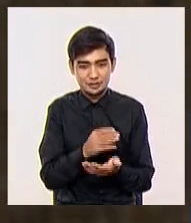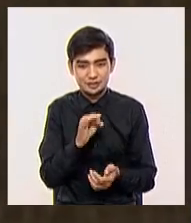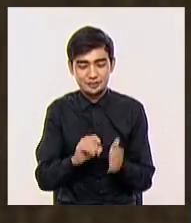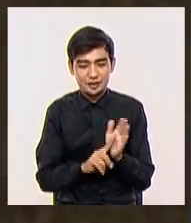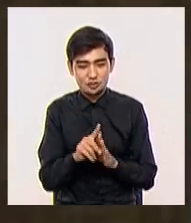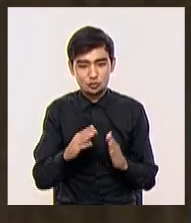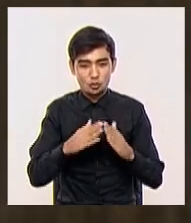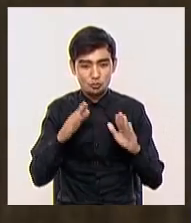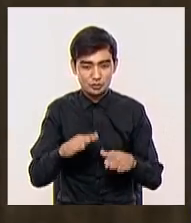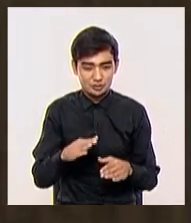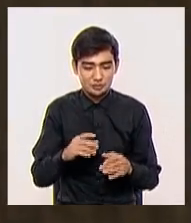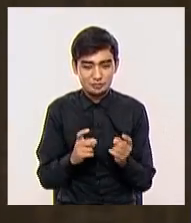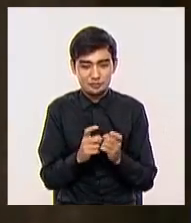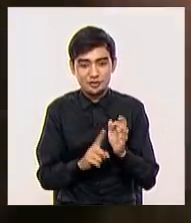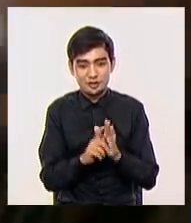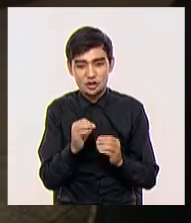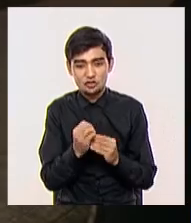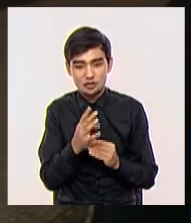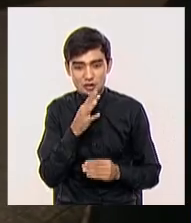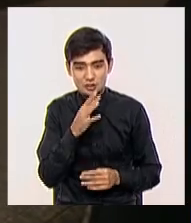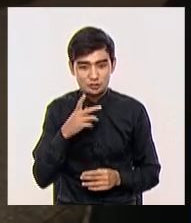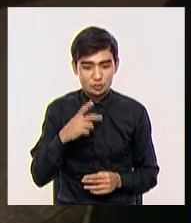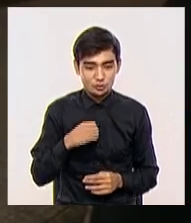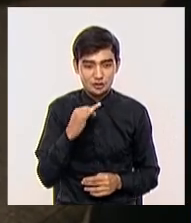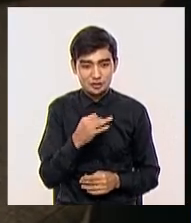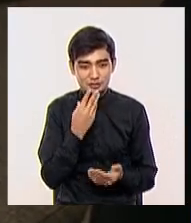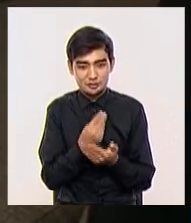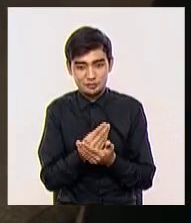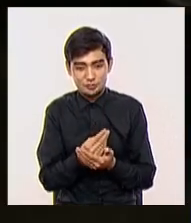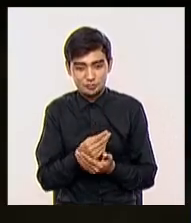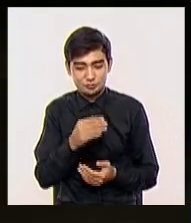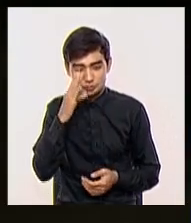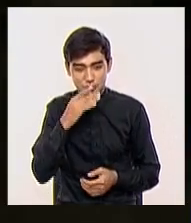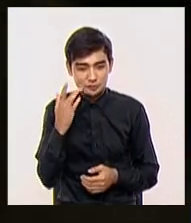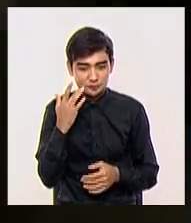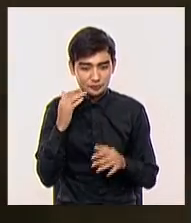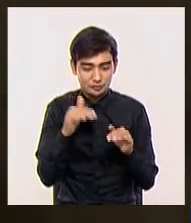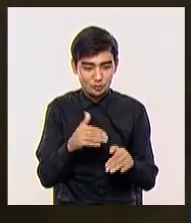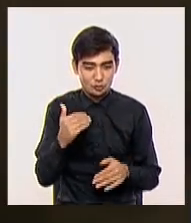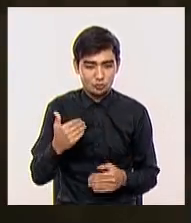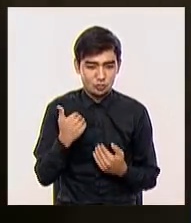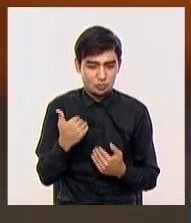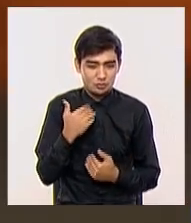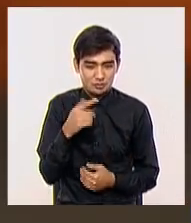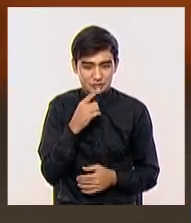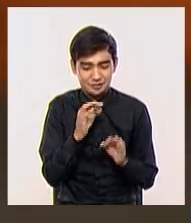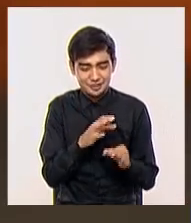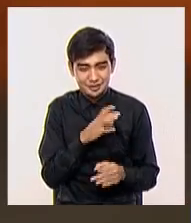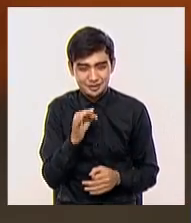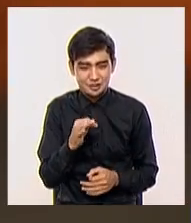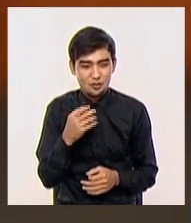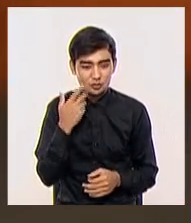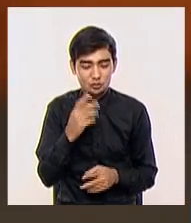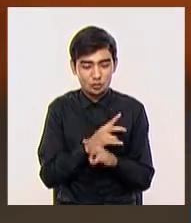үйде жанжал болып, сол кезде 14 жастағы қызы өгей әкесінің тиісіп жүргенін айтқан. Үйде ешкім жоқ кезде ерінен